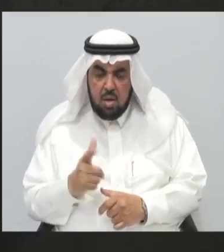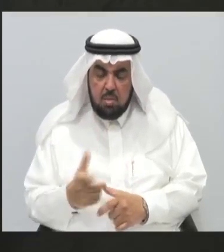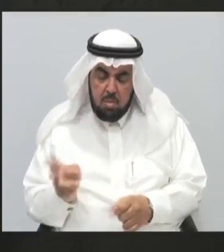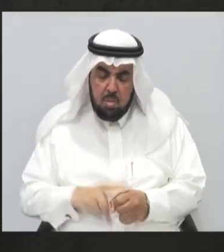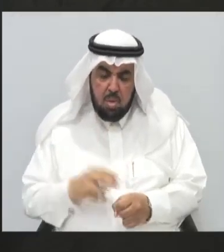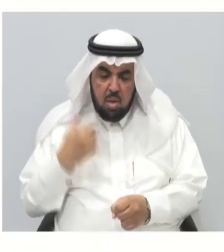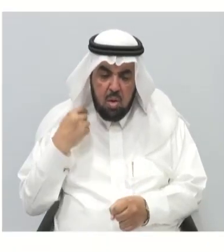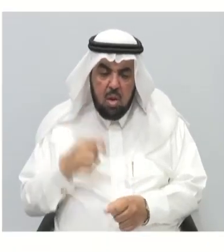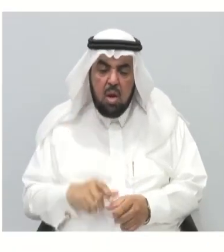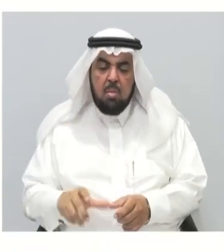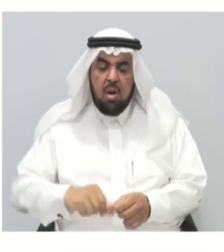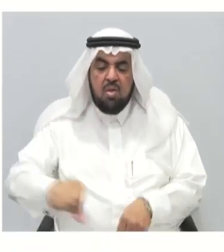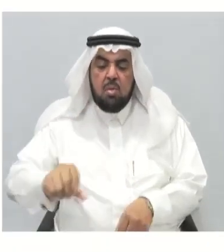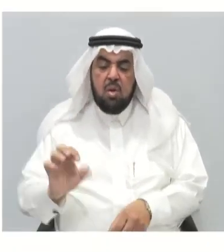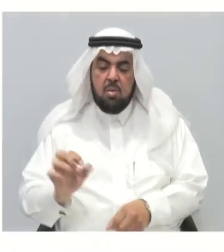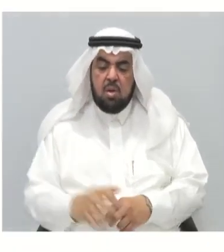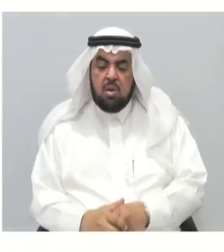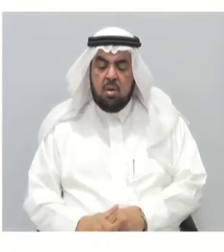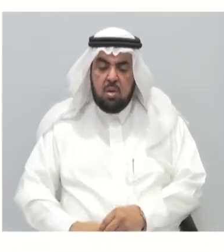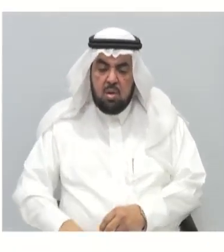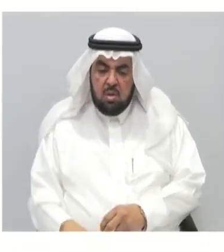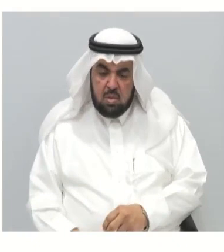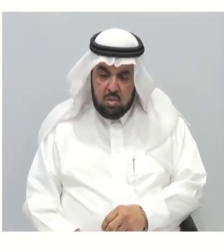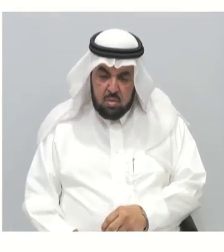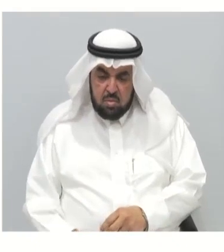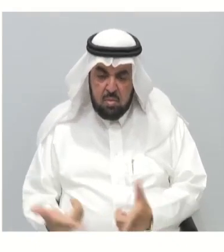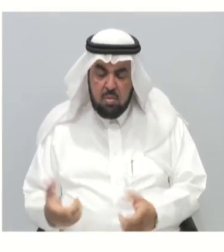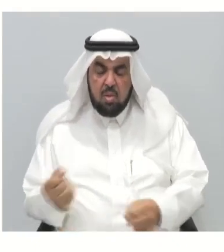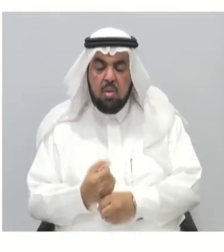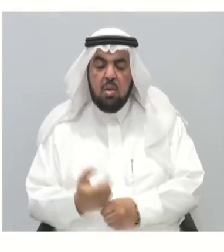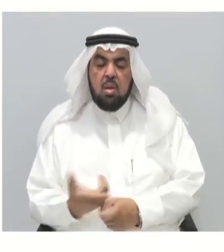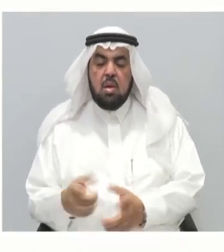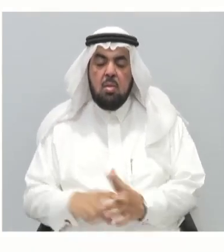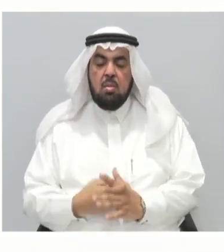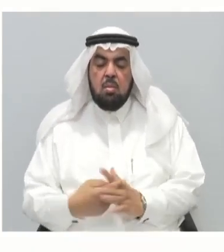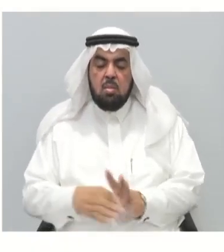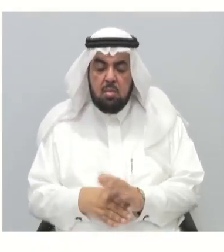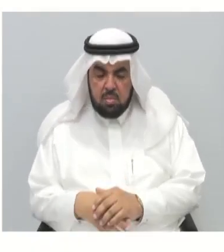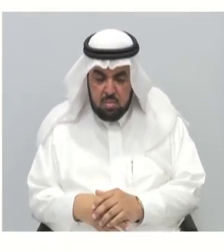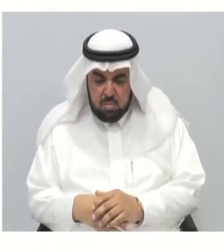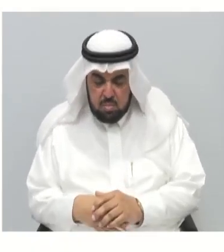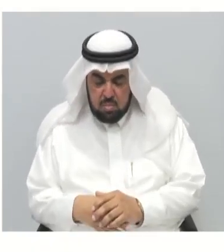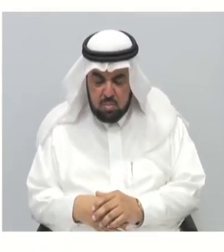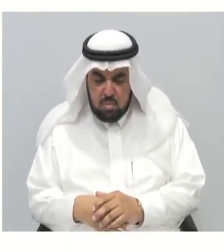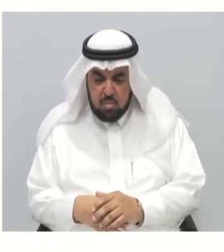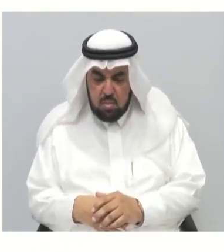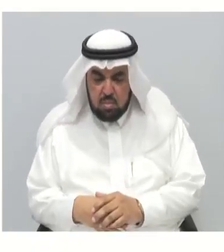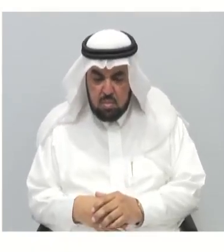مضاعفه وبنفس المسافه 50 سم كيف نقوم ببرمجه هذه الحركه